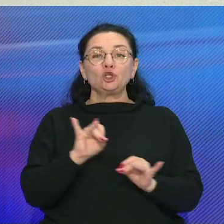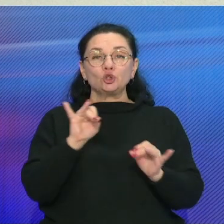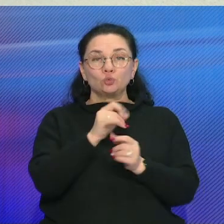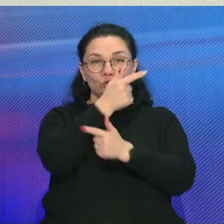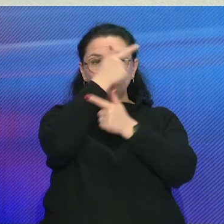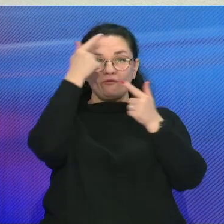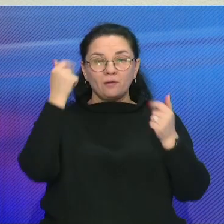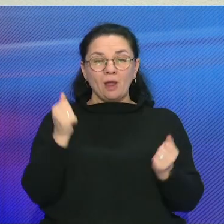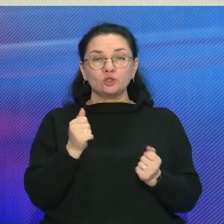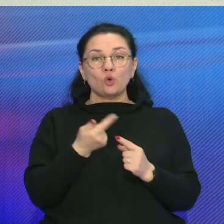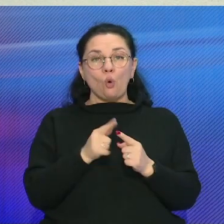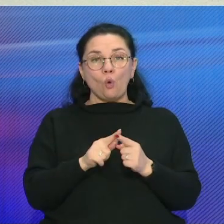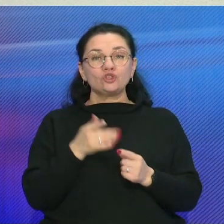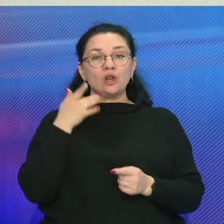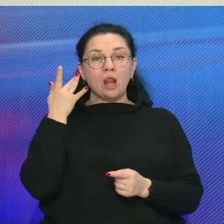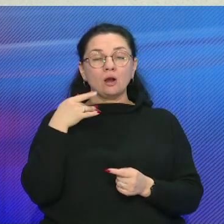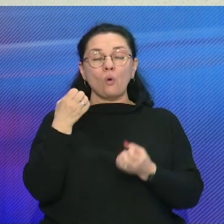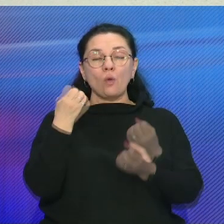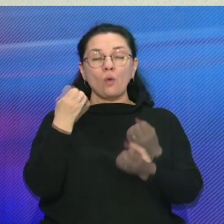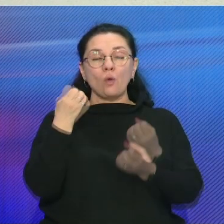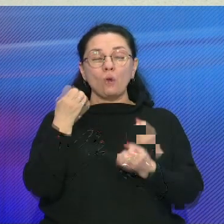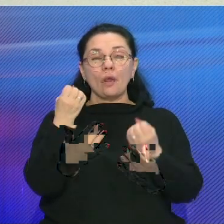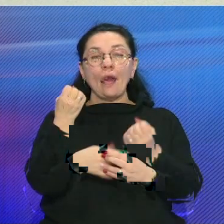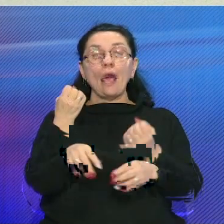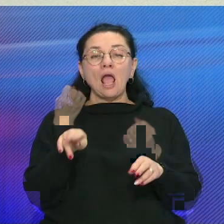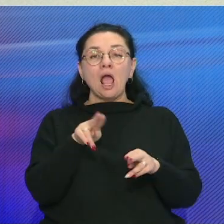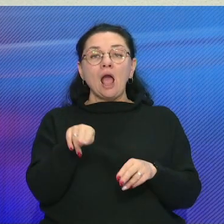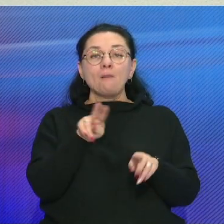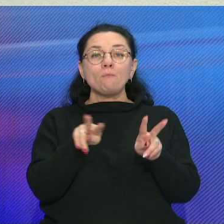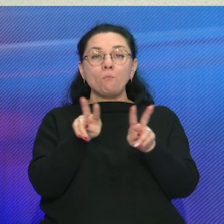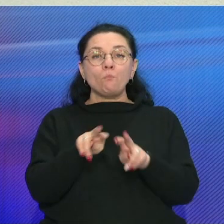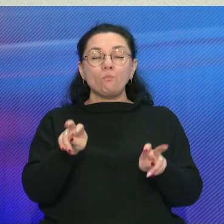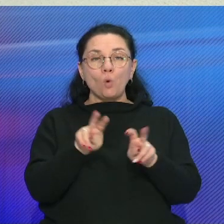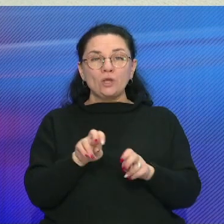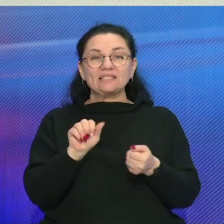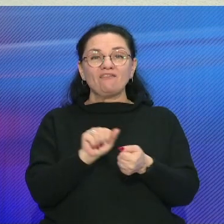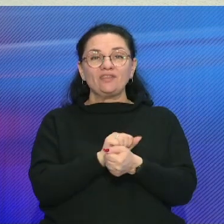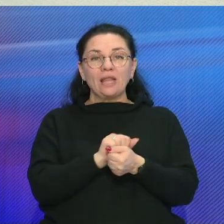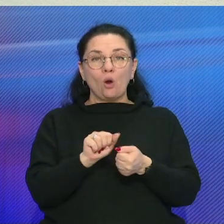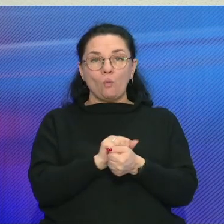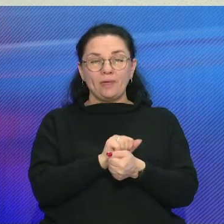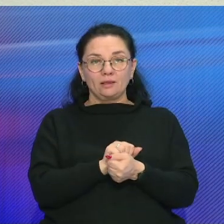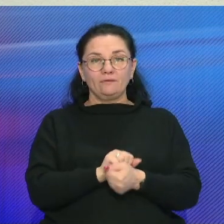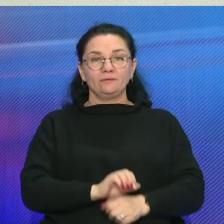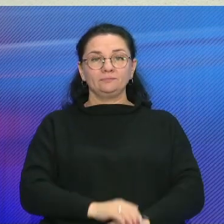информацию очень просто. Необходимо лишь воспользоваться функцией в Word-документе и найти интересующую вас информацию.